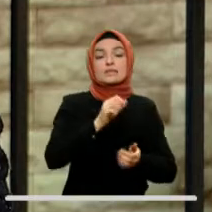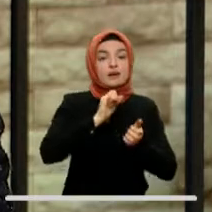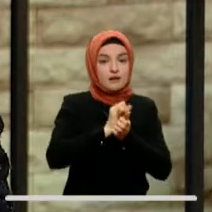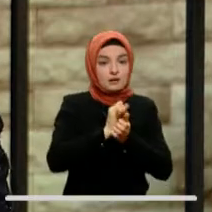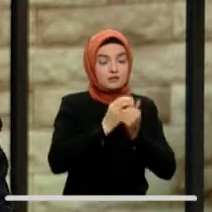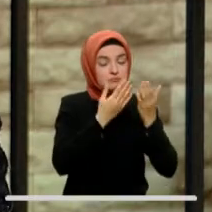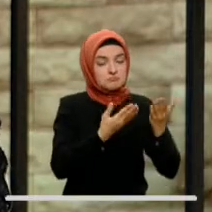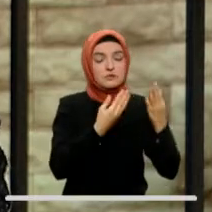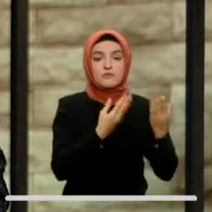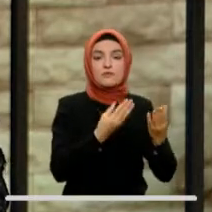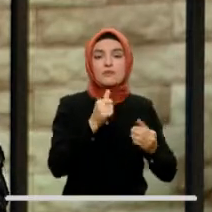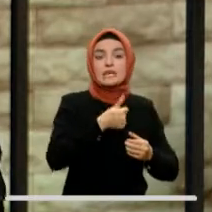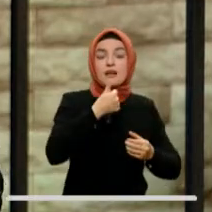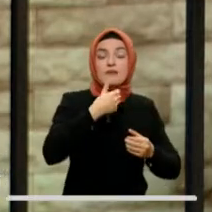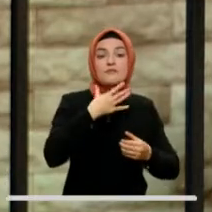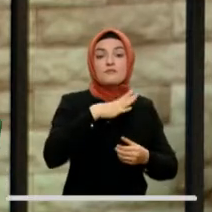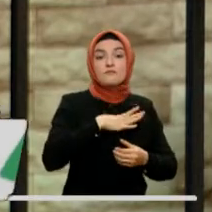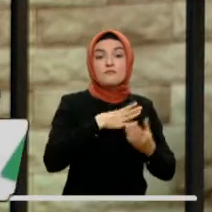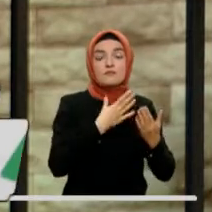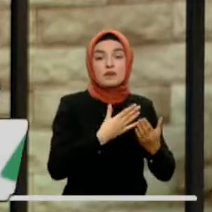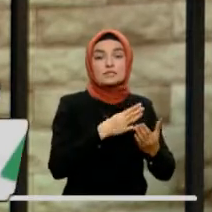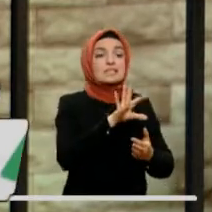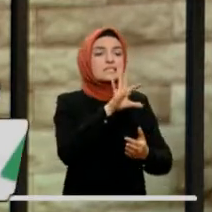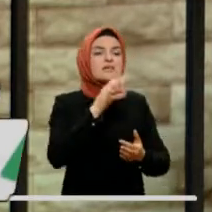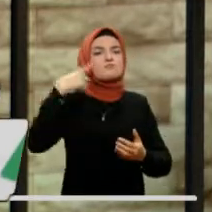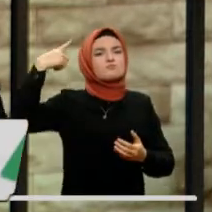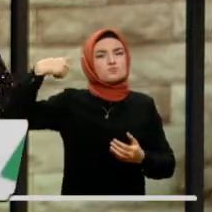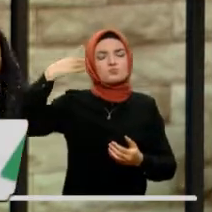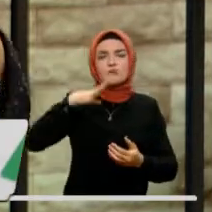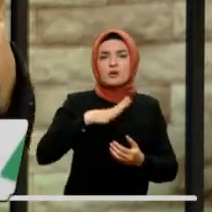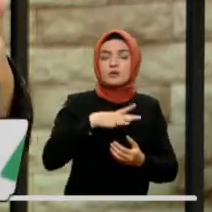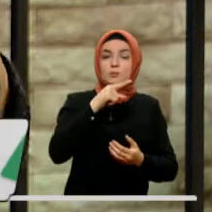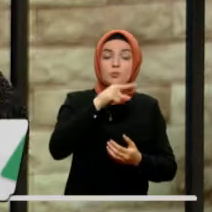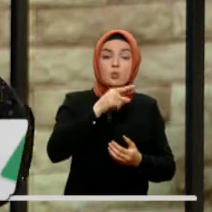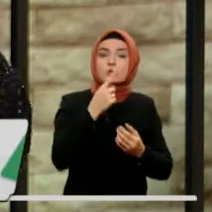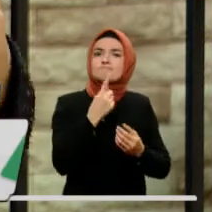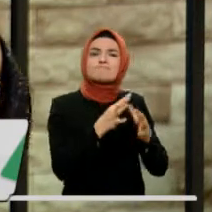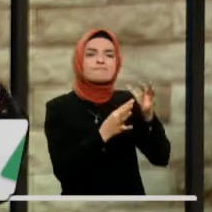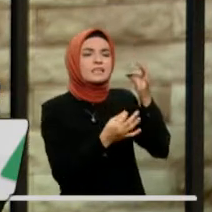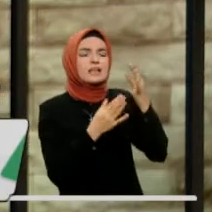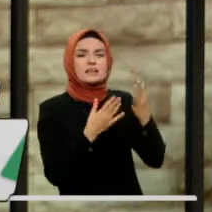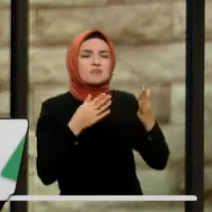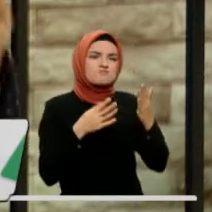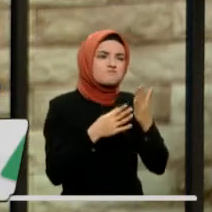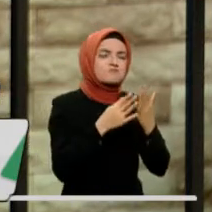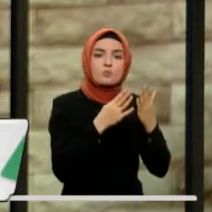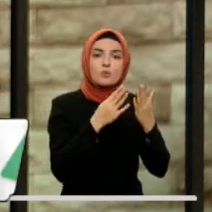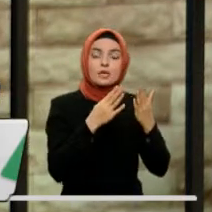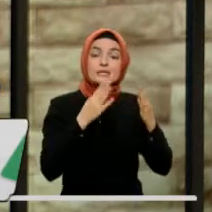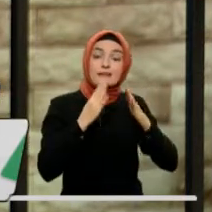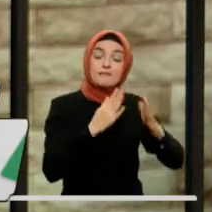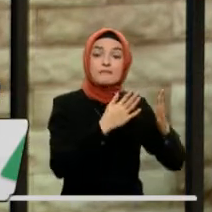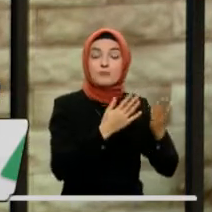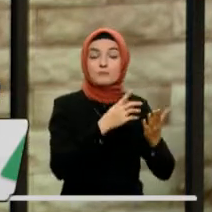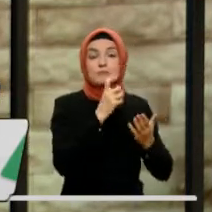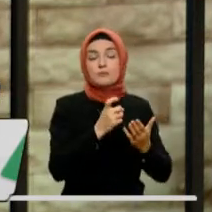değerler noktası vardır sizin. Yani seçerken de düşünürsünüz, yani ben böyle biriyle ne kadar yol alabilir, böyle boş da olmuyor.